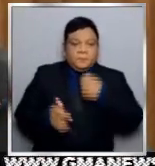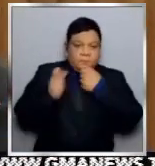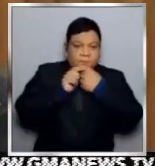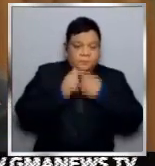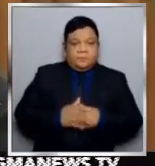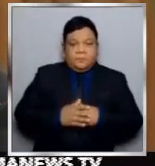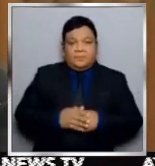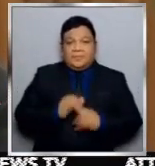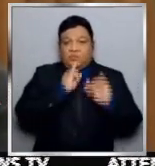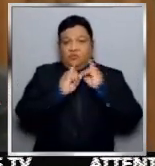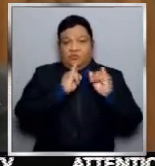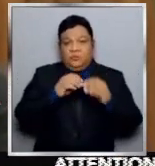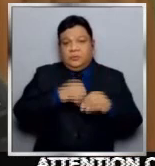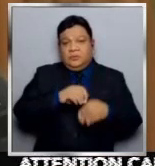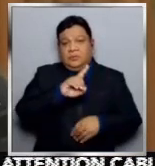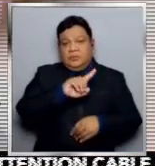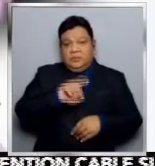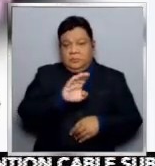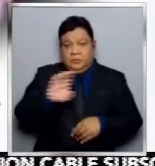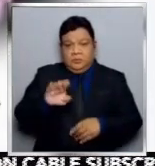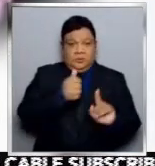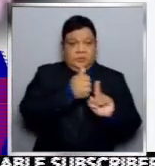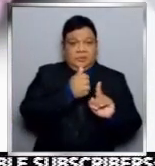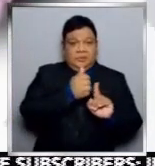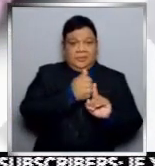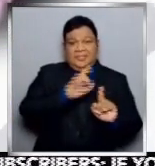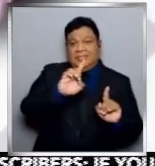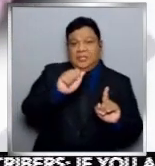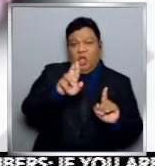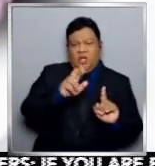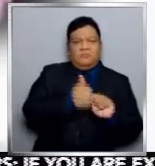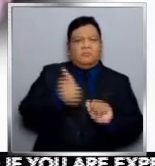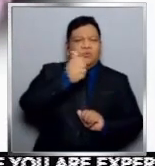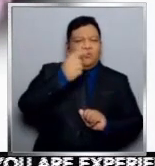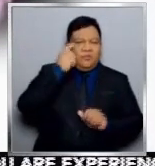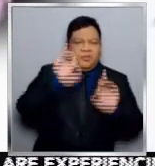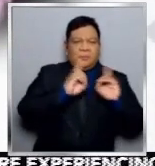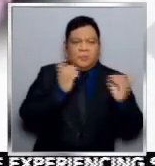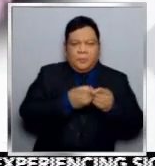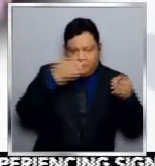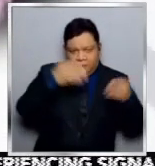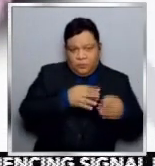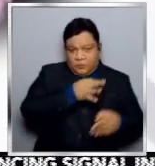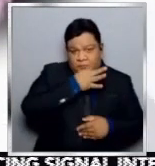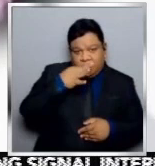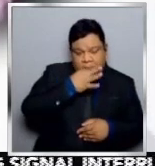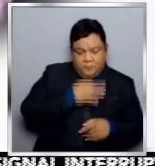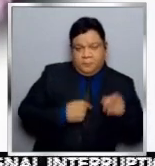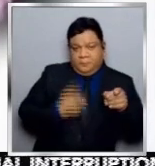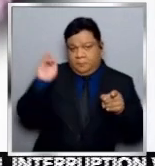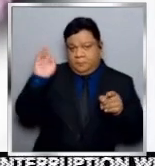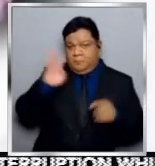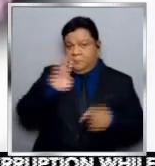naman si DA Secretary William Dar sa mga middleman. Talagang mayroon pa rin nagsasamantala dito